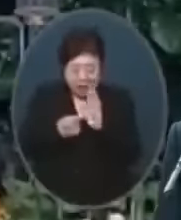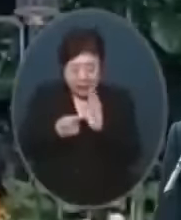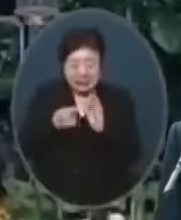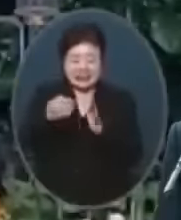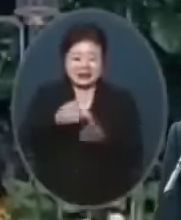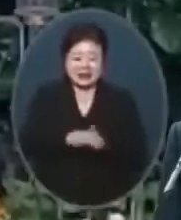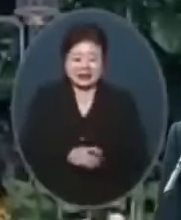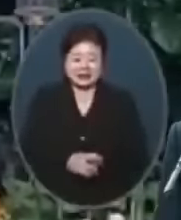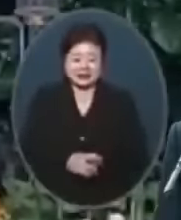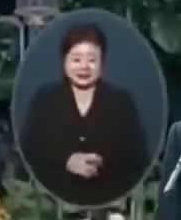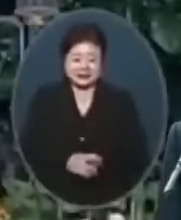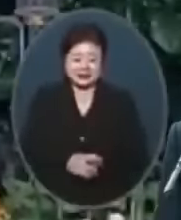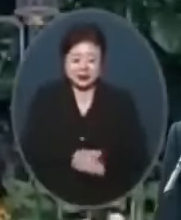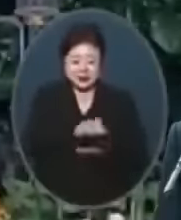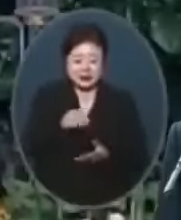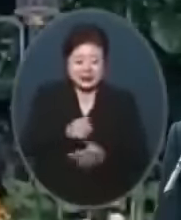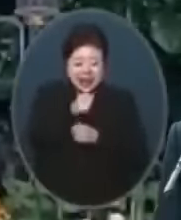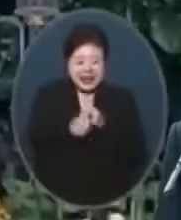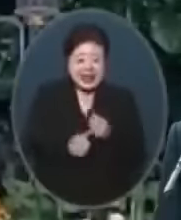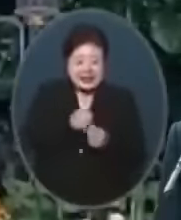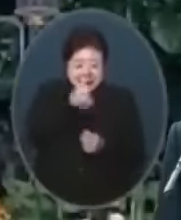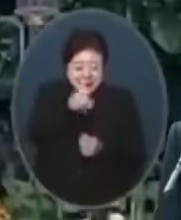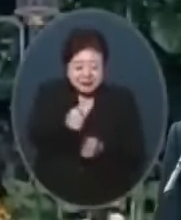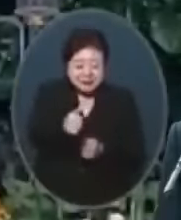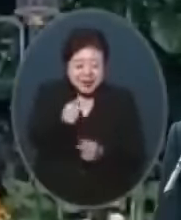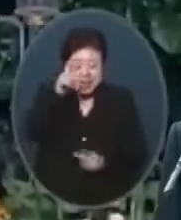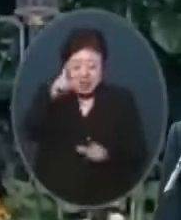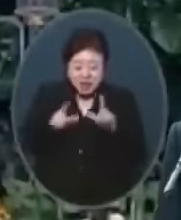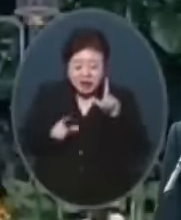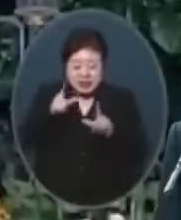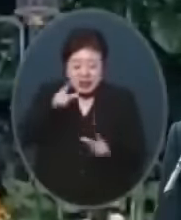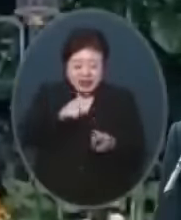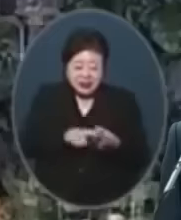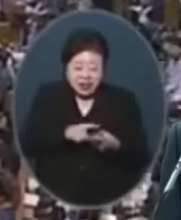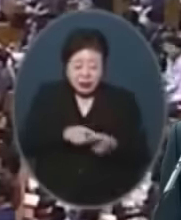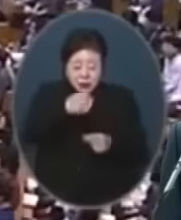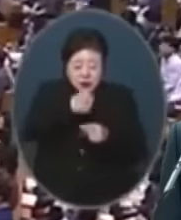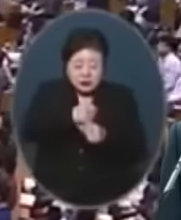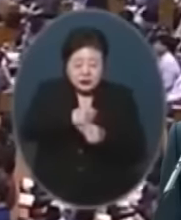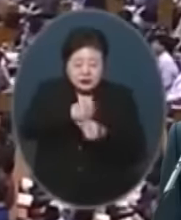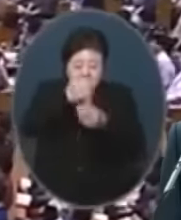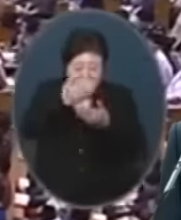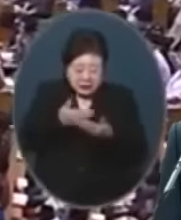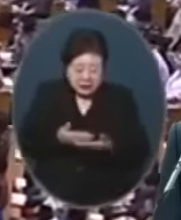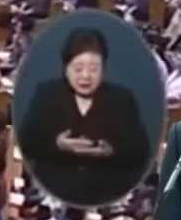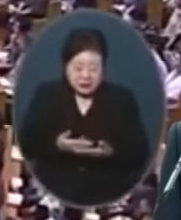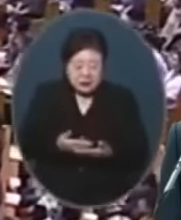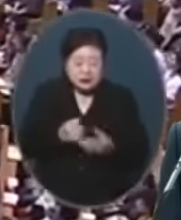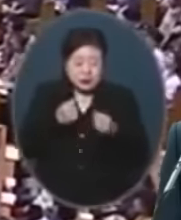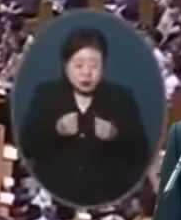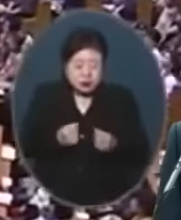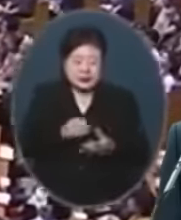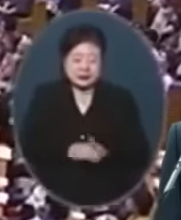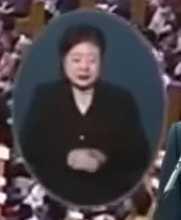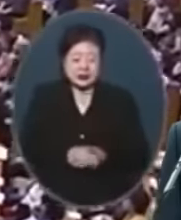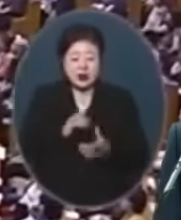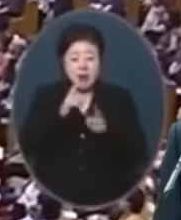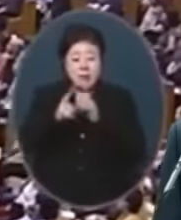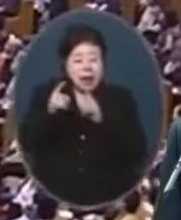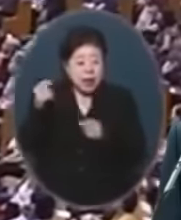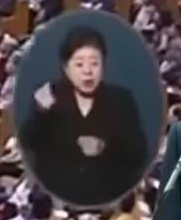나타나는 것입니다. 우리는 하나님의 형상과 모양대로 지으심을 받은 존재여서